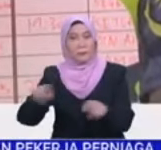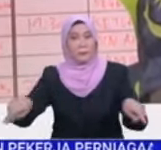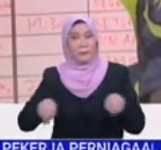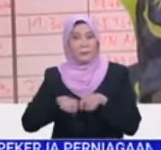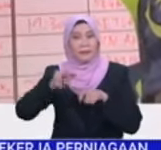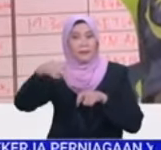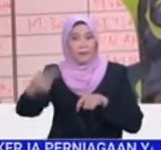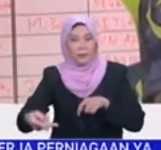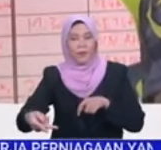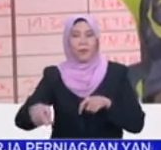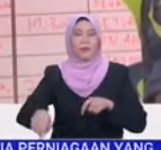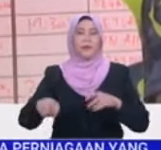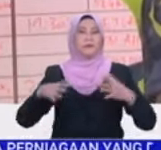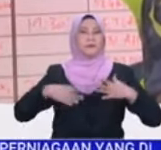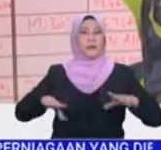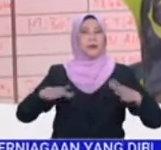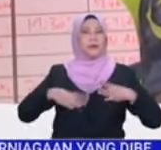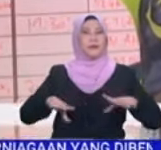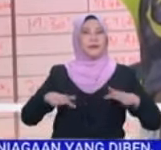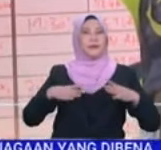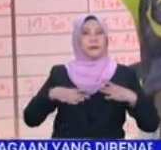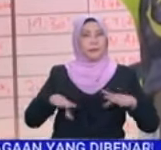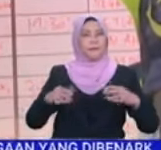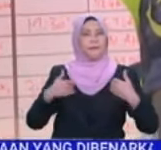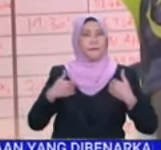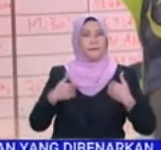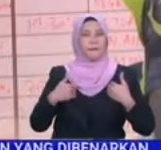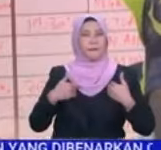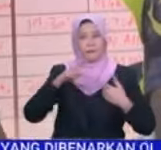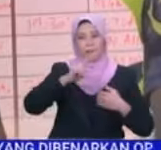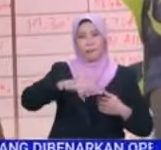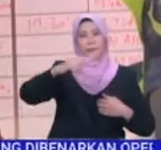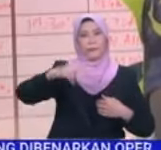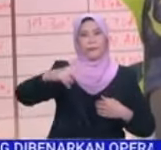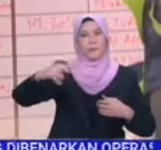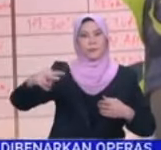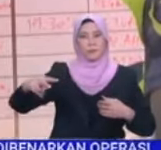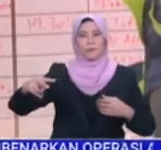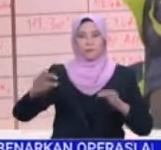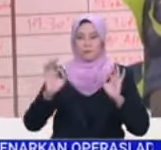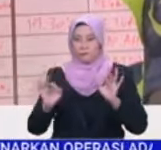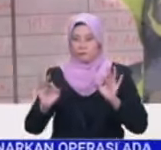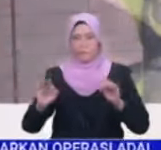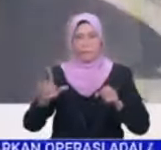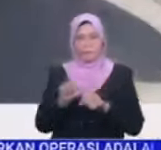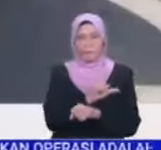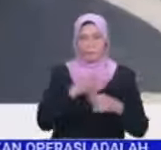mangsa masih lagi lengkap berpakaian. Berpakaian dah terapung dalam keadaan sempurna.